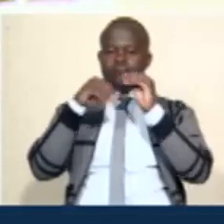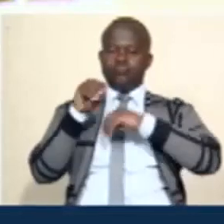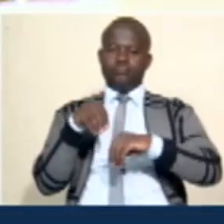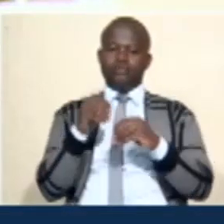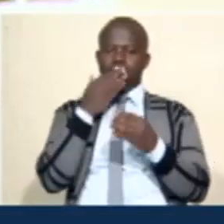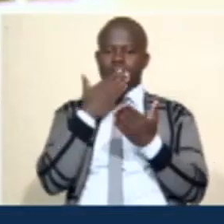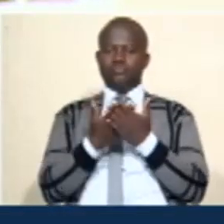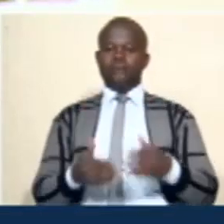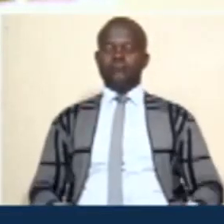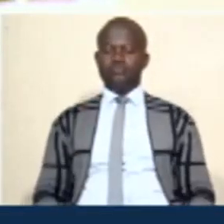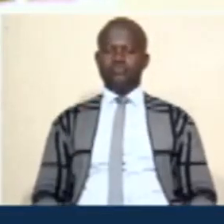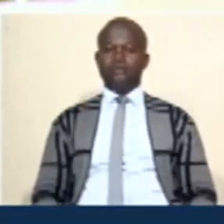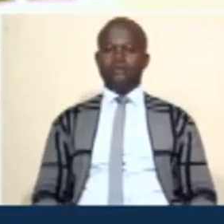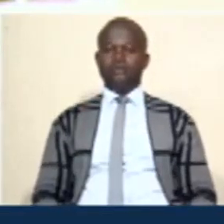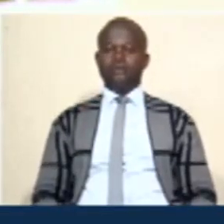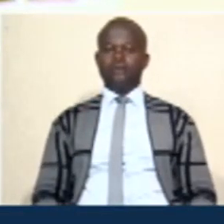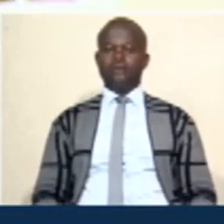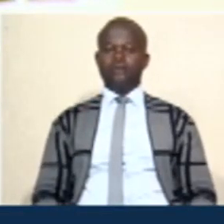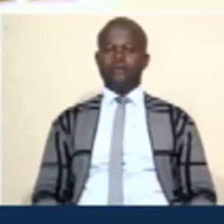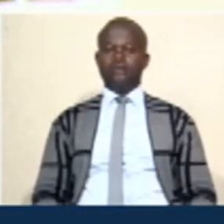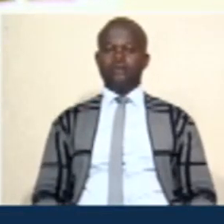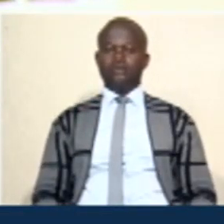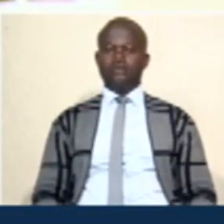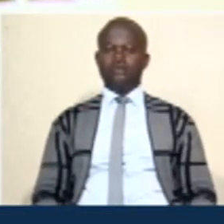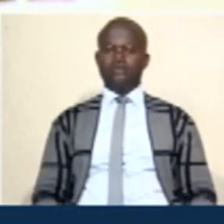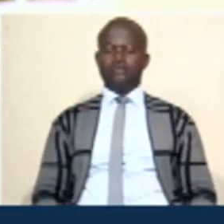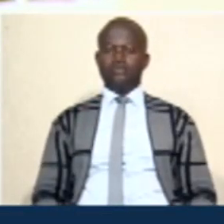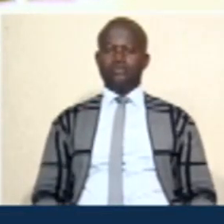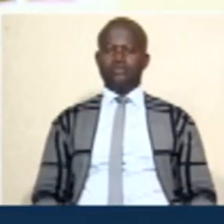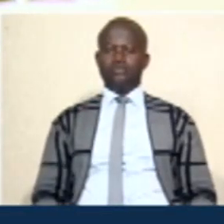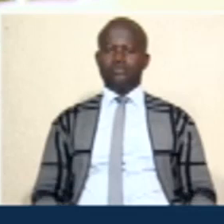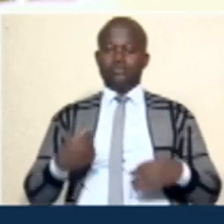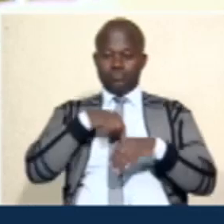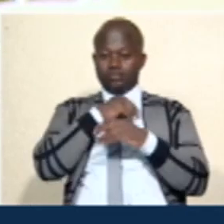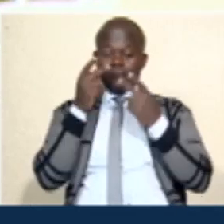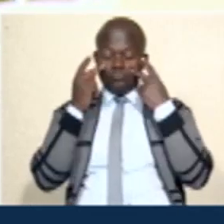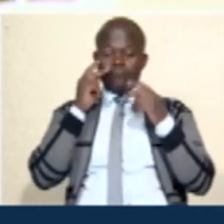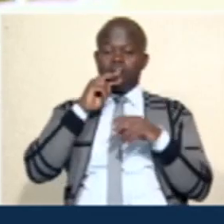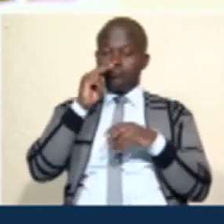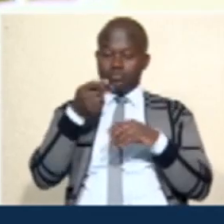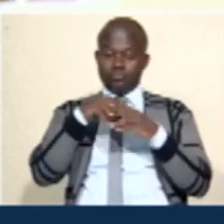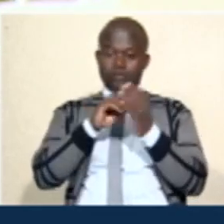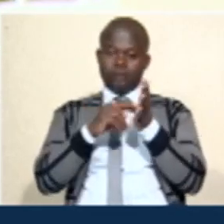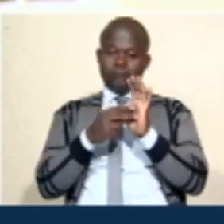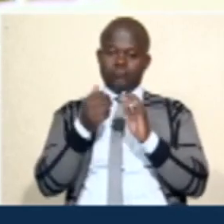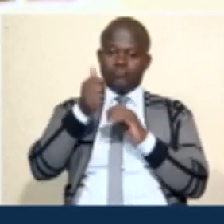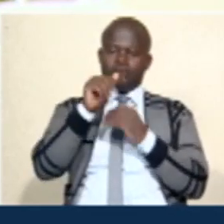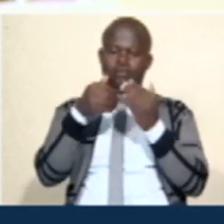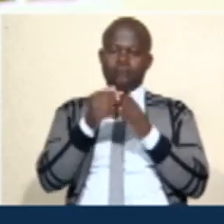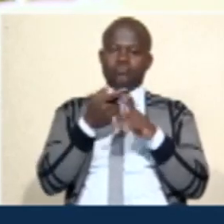seen firsthand your resolve We have seen the different successful businesses. Twabonye ibisubizo mu mishinga yanyu kuva